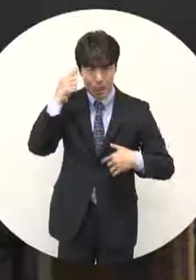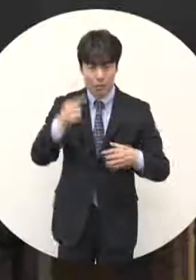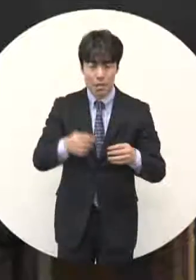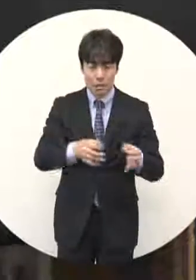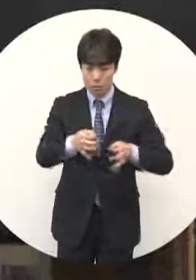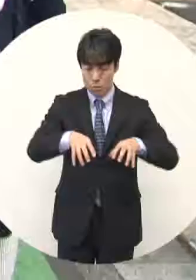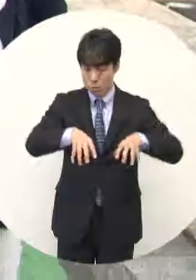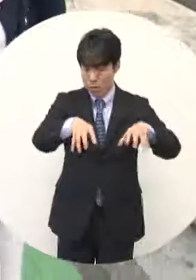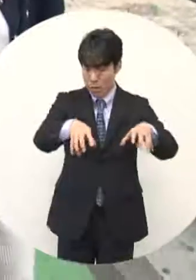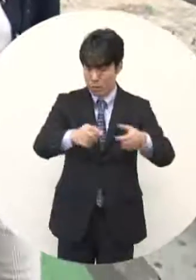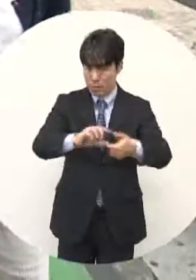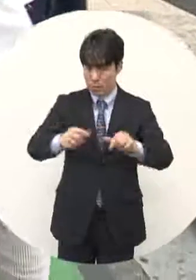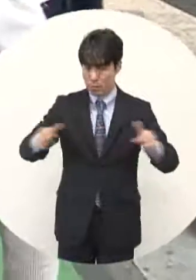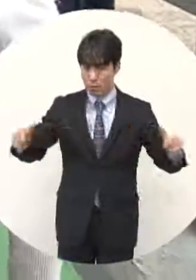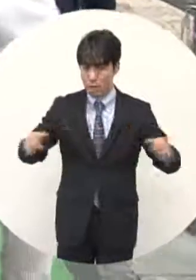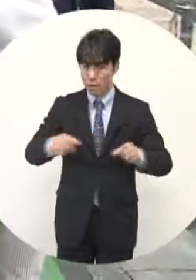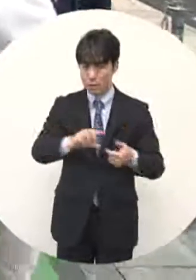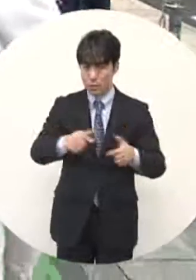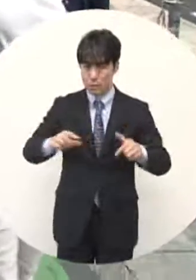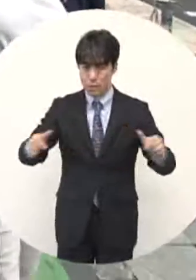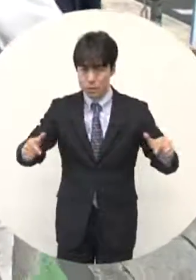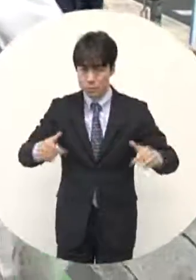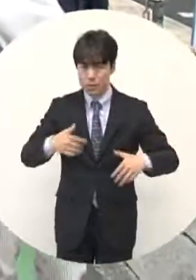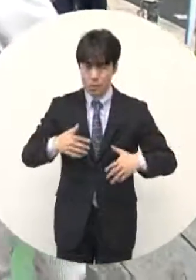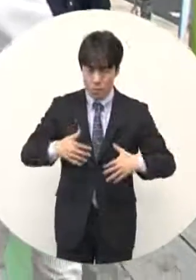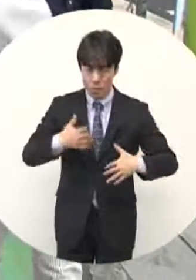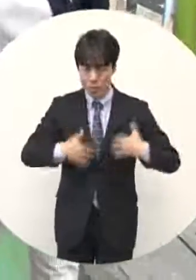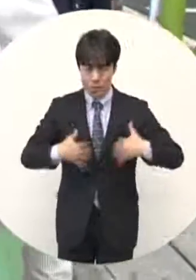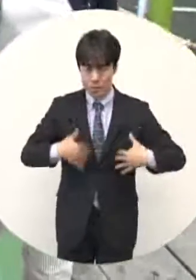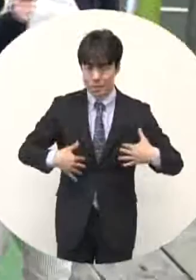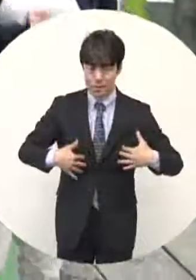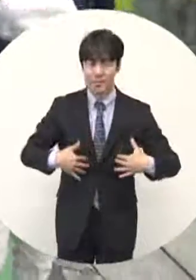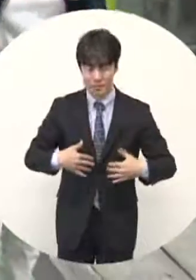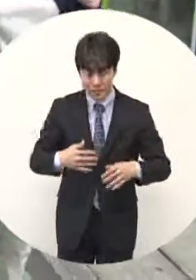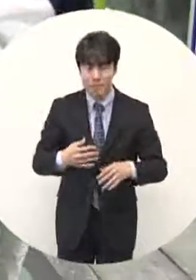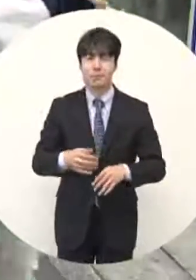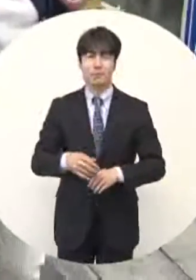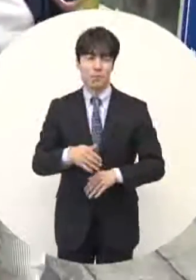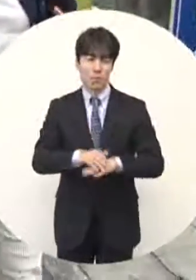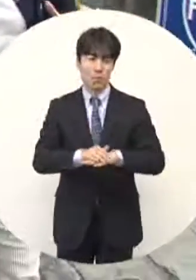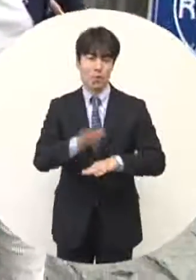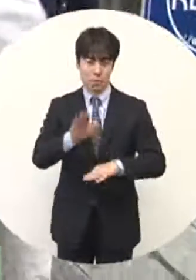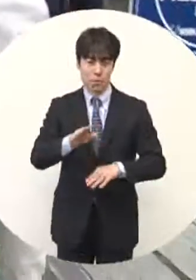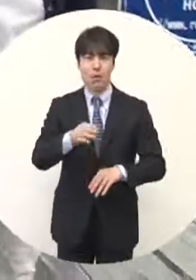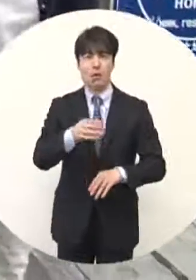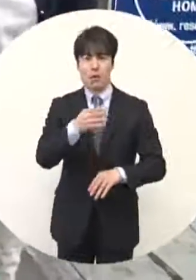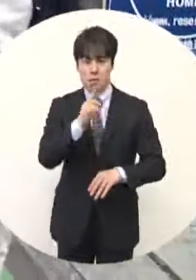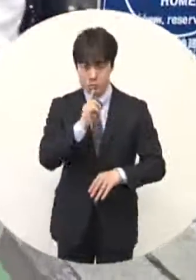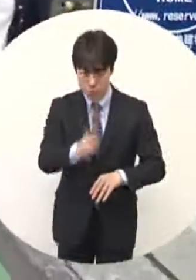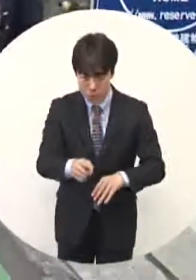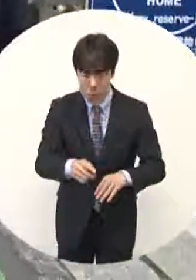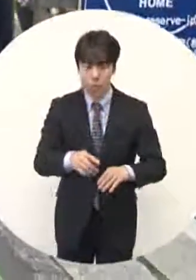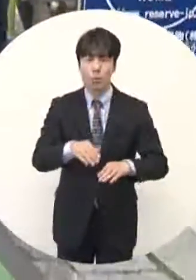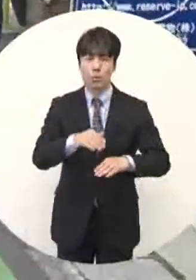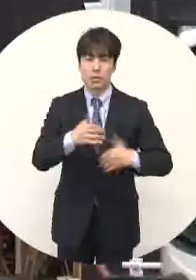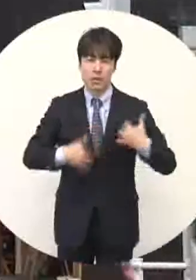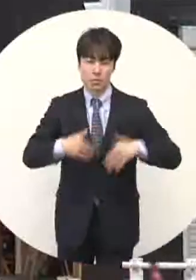で確かめるのも商店街歩きを楽しむポイントの一つなんですよ。 なるほど、そういった楽しみ方もあるんです